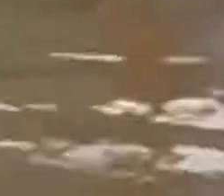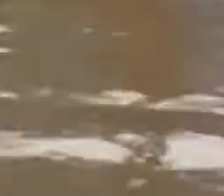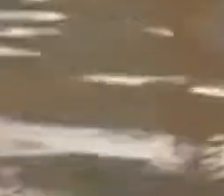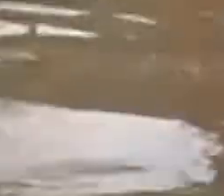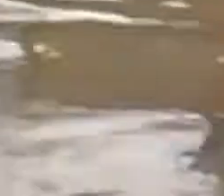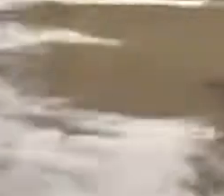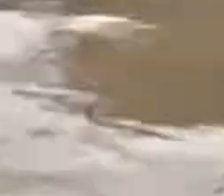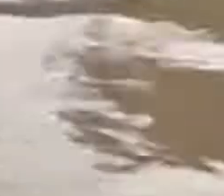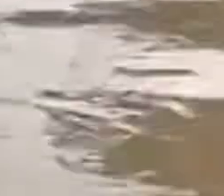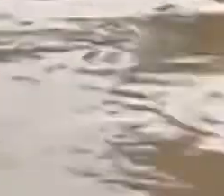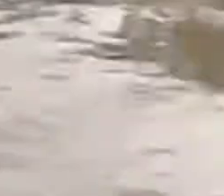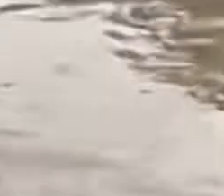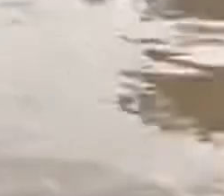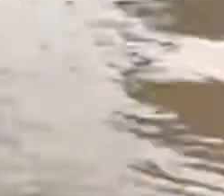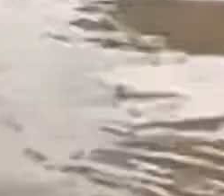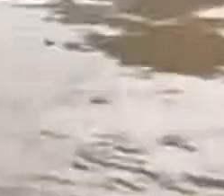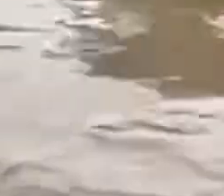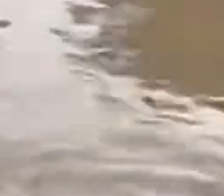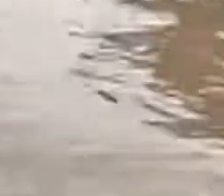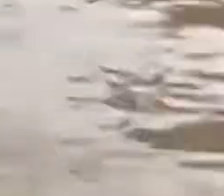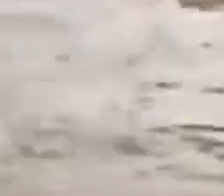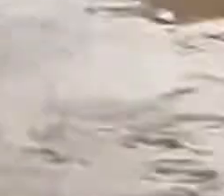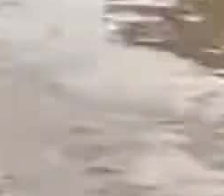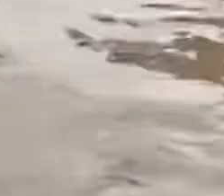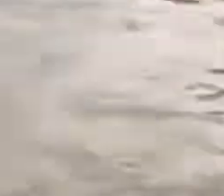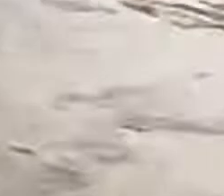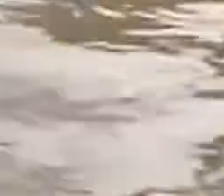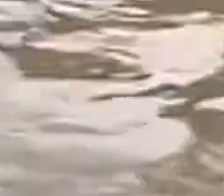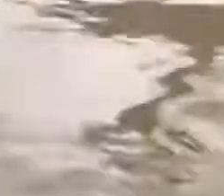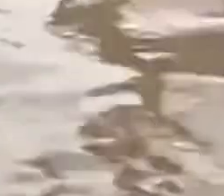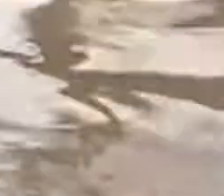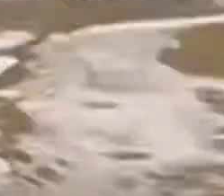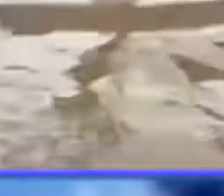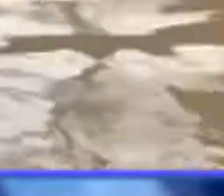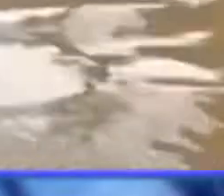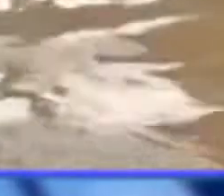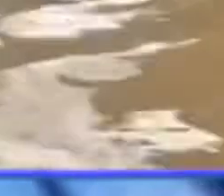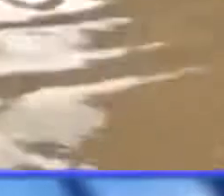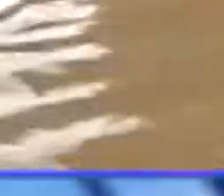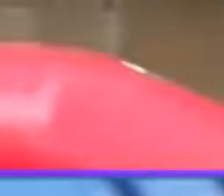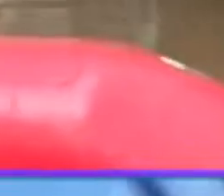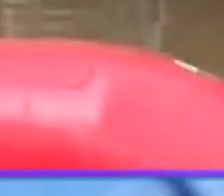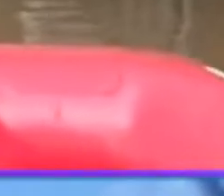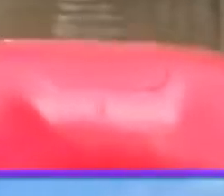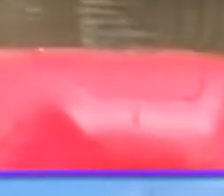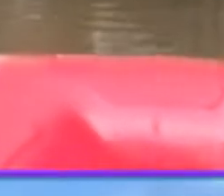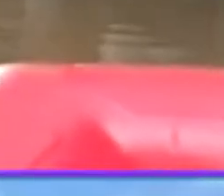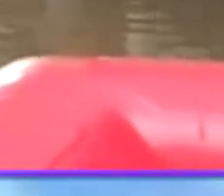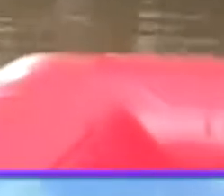kadang-kadang susah juga dievakuasi. Soalnya kan situasi juga pada susah gitu. Kalau buat